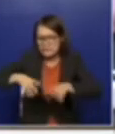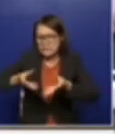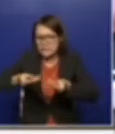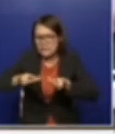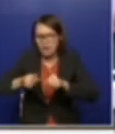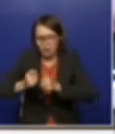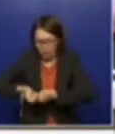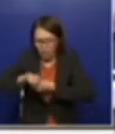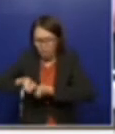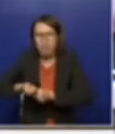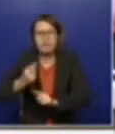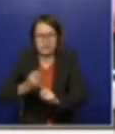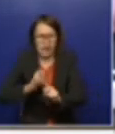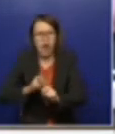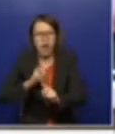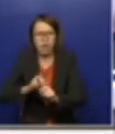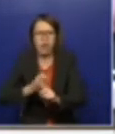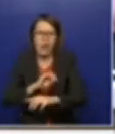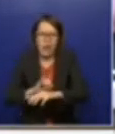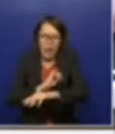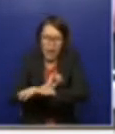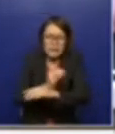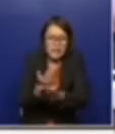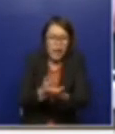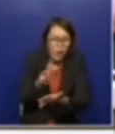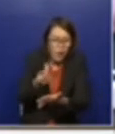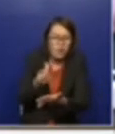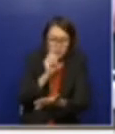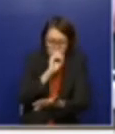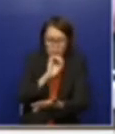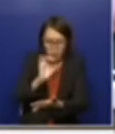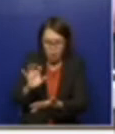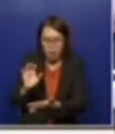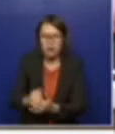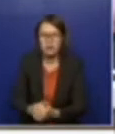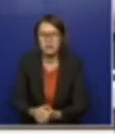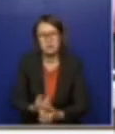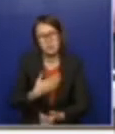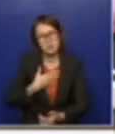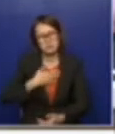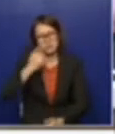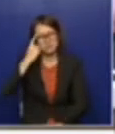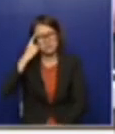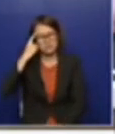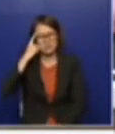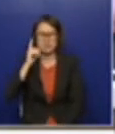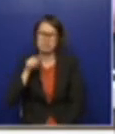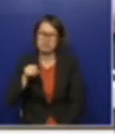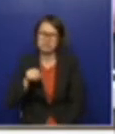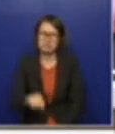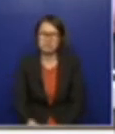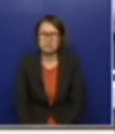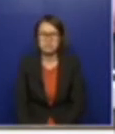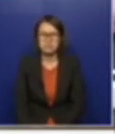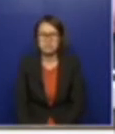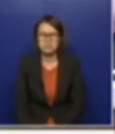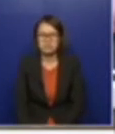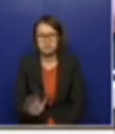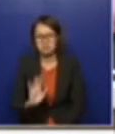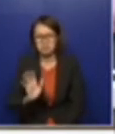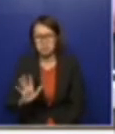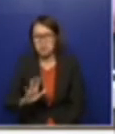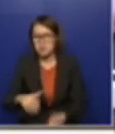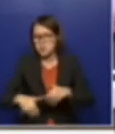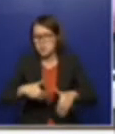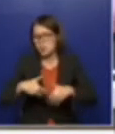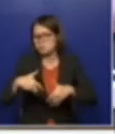ตรกรเช่าที่ดินไร่ละเท่านั้นตรีบาทผมคิดว่าคำถามนี้น่าจะไม่เกิดขึ้นในสังคม